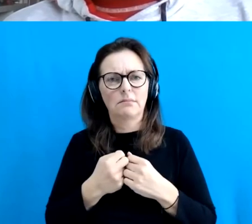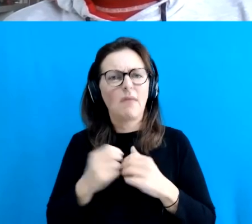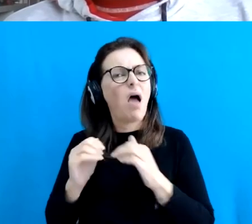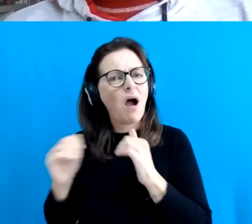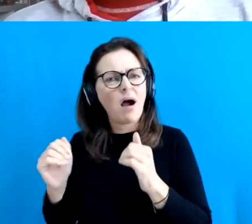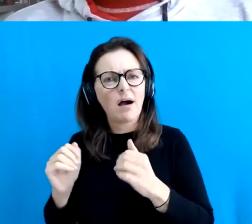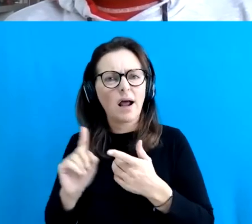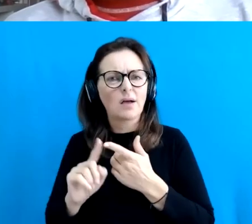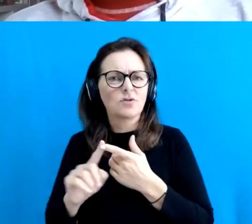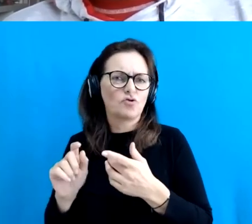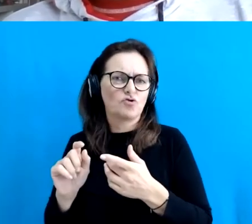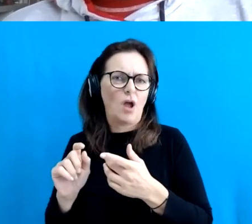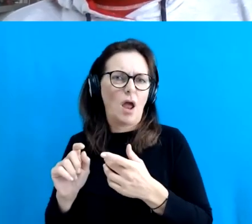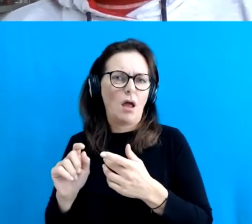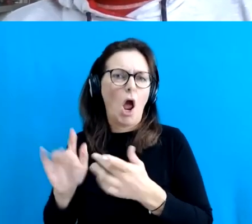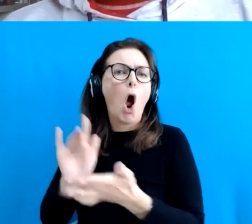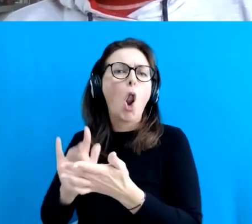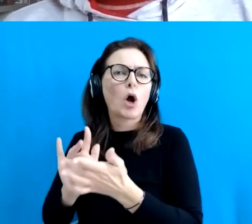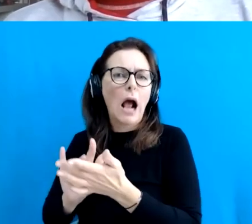razen če ne pišeš namenoma lokalno.